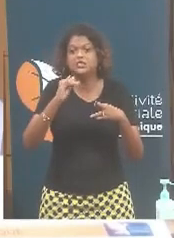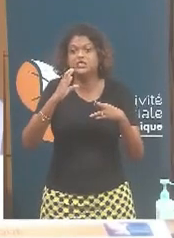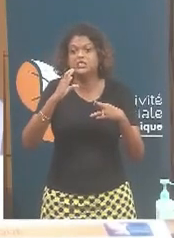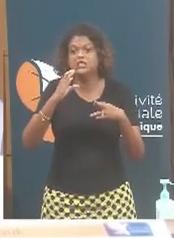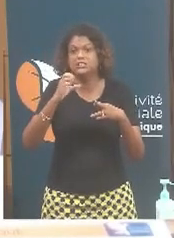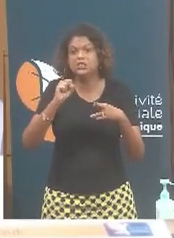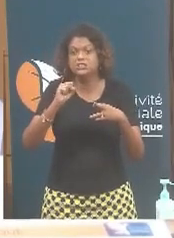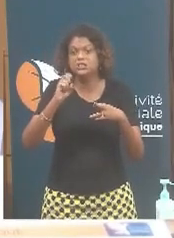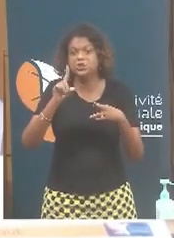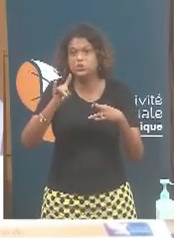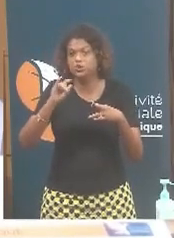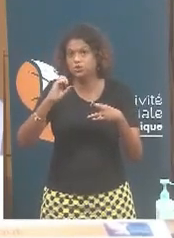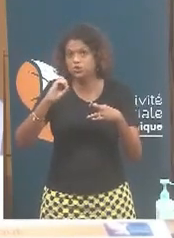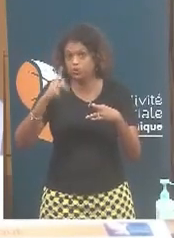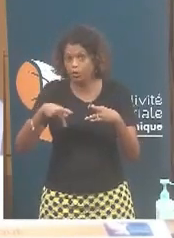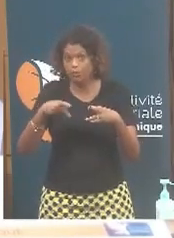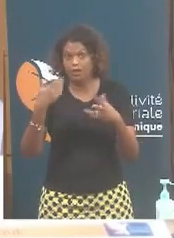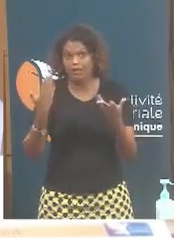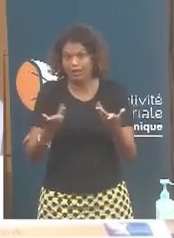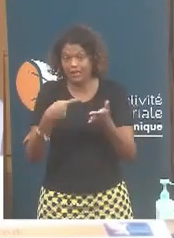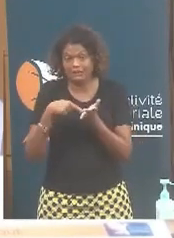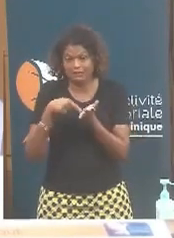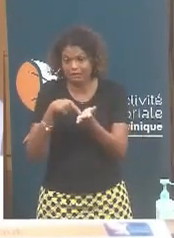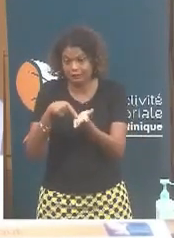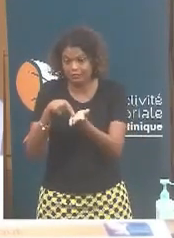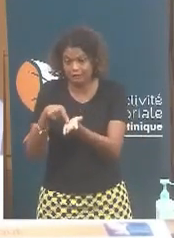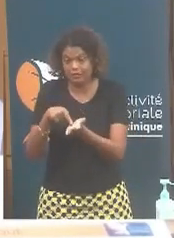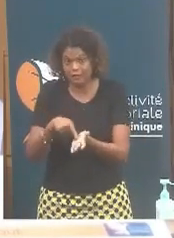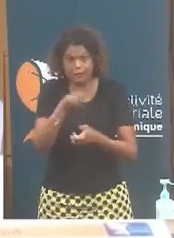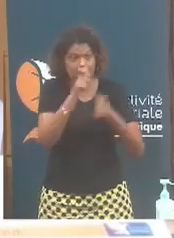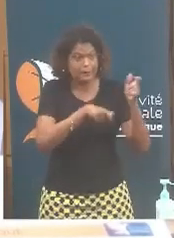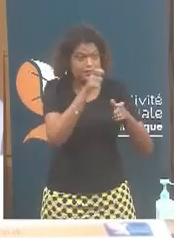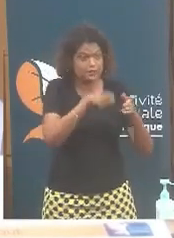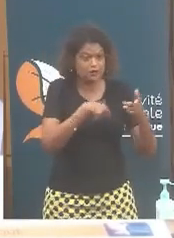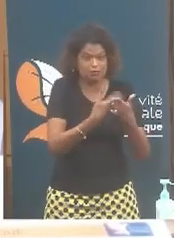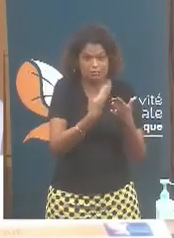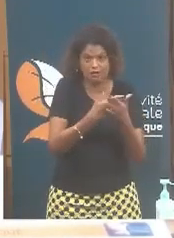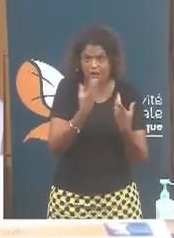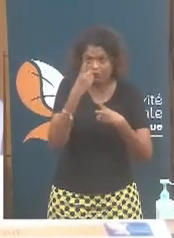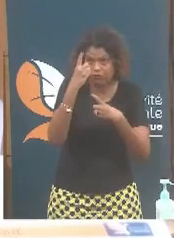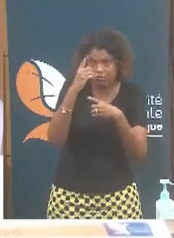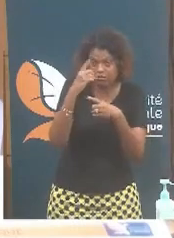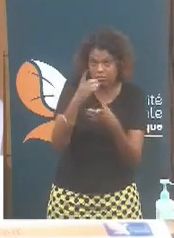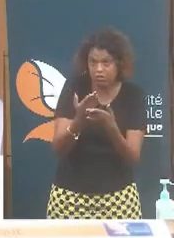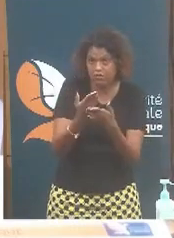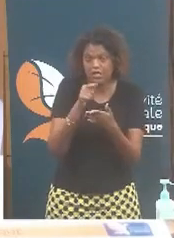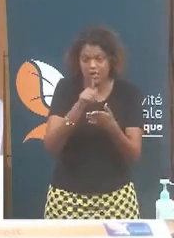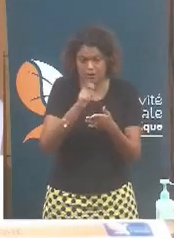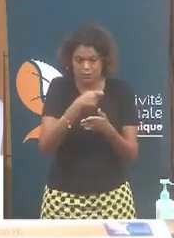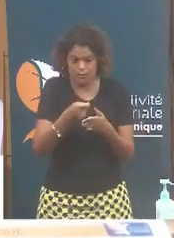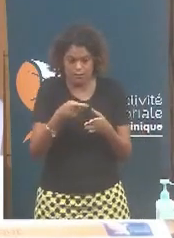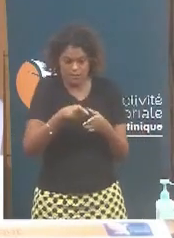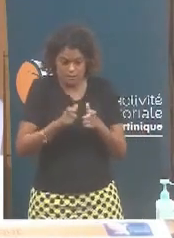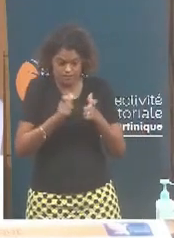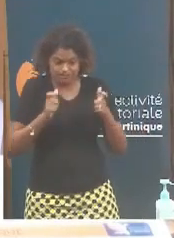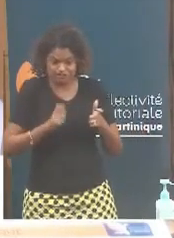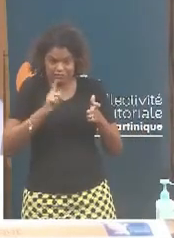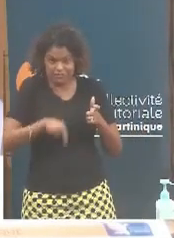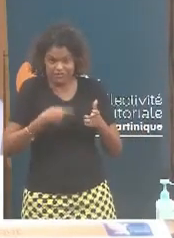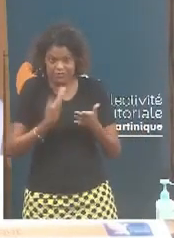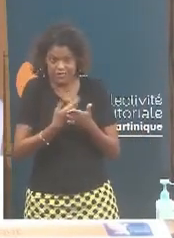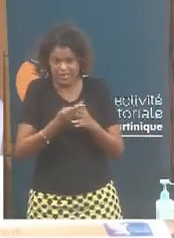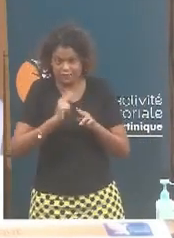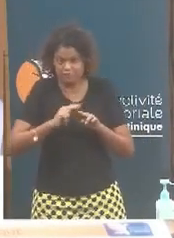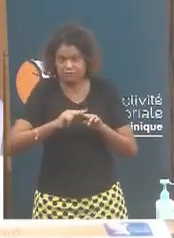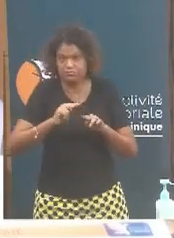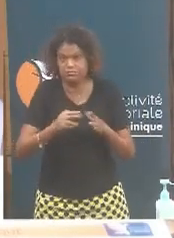des gens qui se plaignent, et le syndicat mixte devait assumer. Maintenant, on me parle de dette du